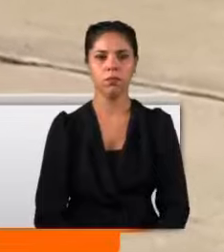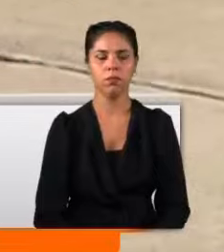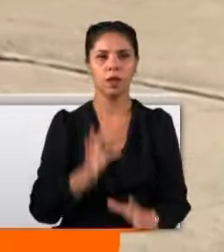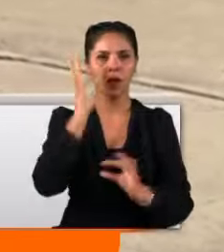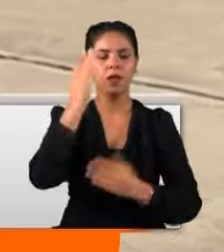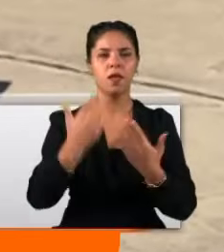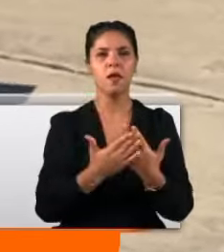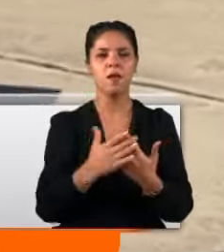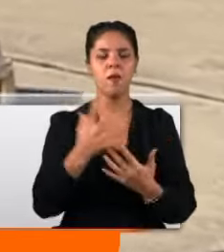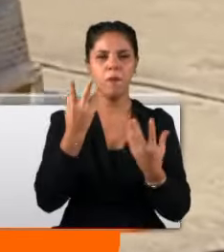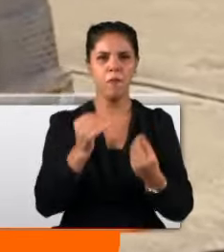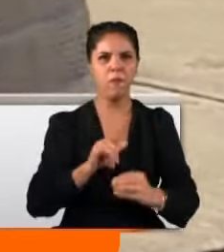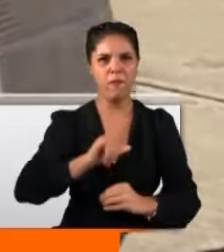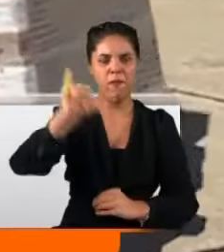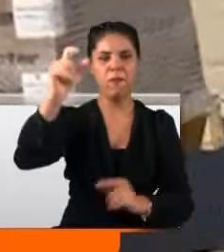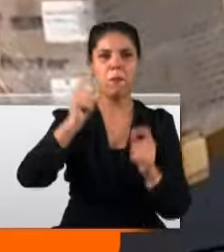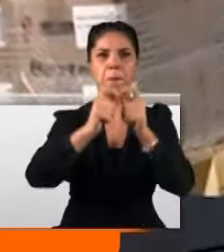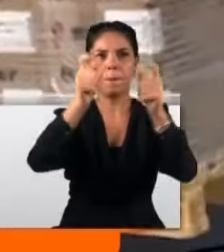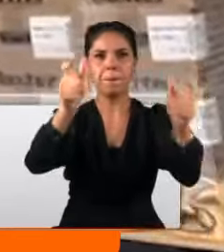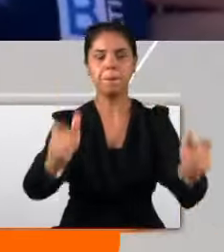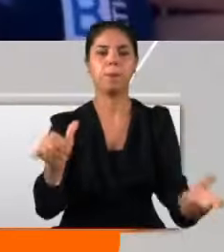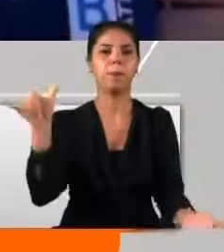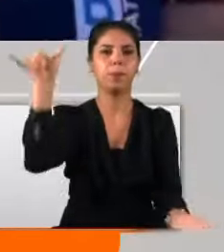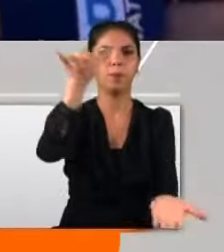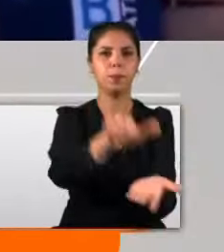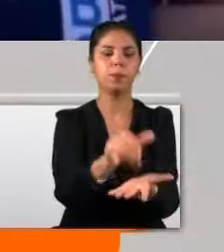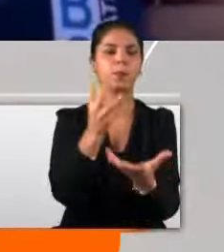İnsani yardım taşıyan uçak Beyrut Havalimanı'na ulaştı.